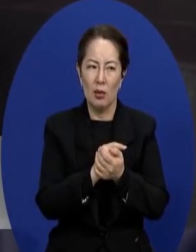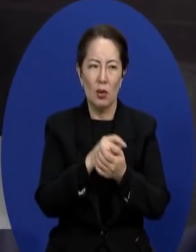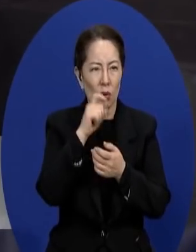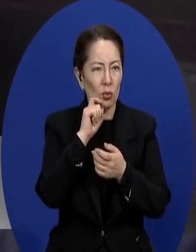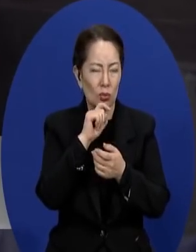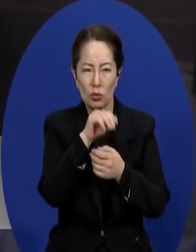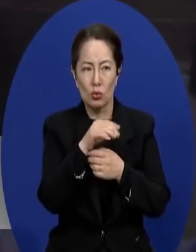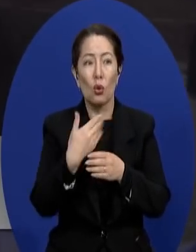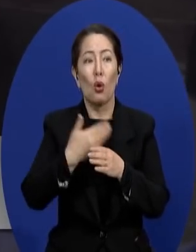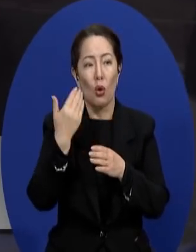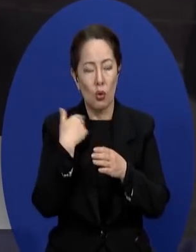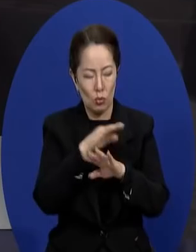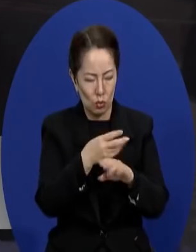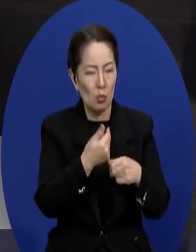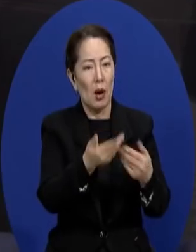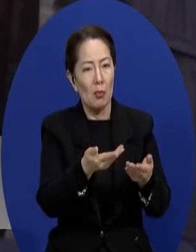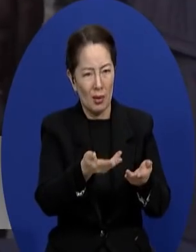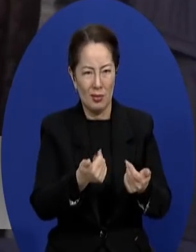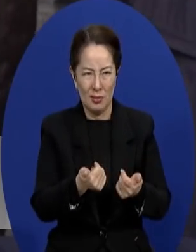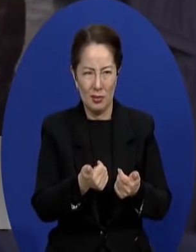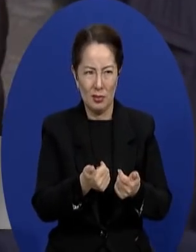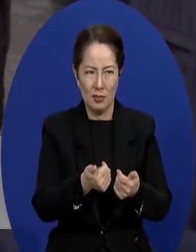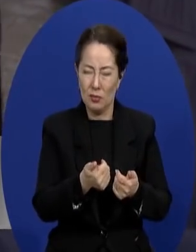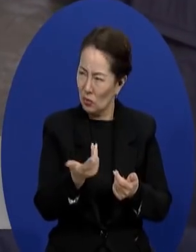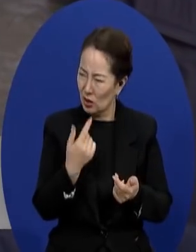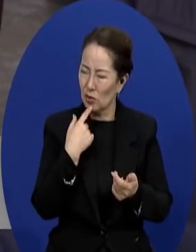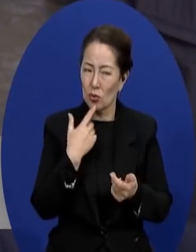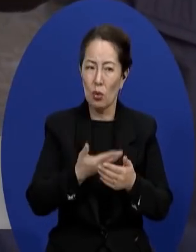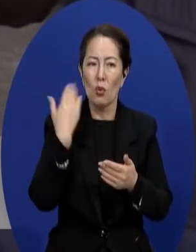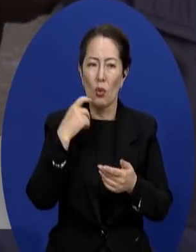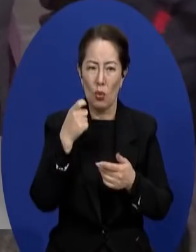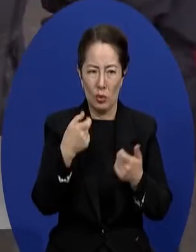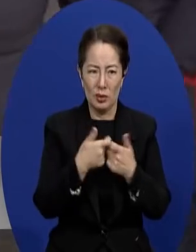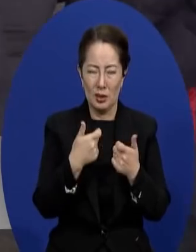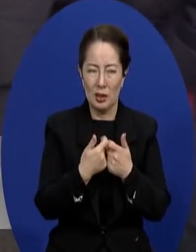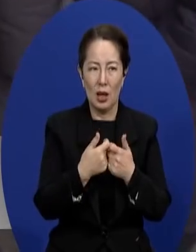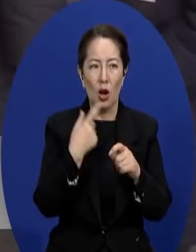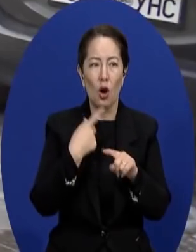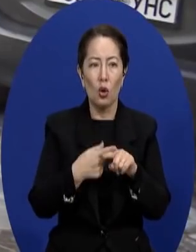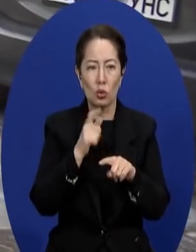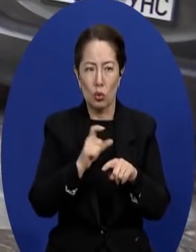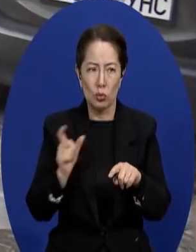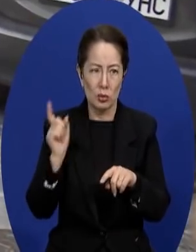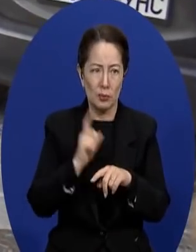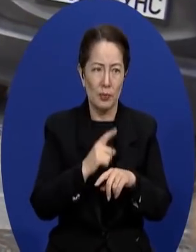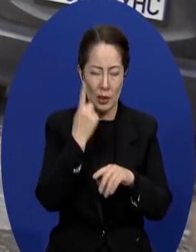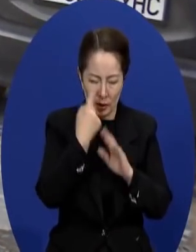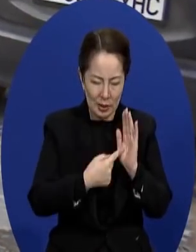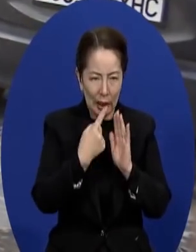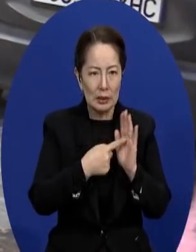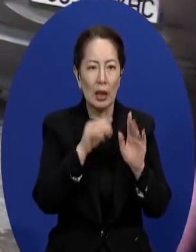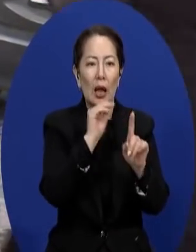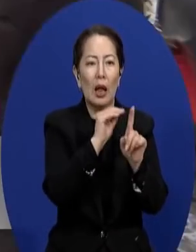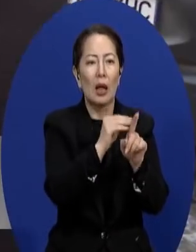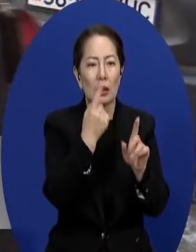мөс өмнөх өвтг шиг л өгөөл зүгээр л юм шиг байна. Төвхтөө байна шүү дээ. Харин тийм хуучин дараа байвал үгэн зүгээр. Хөдөөний манис. Тэгэл сар болго илгээх юм бол төвхтөл юм